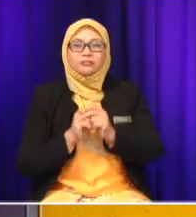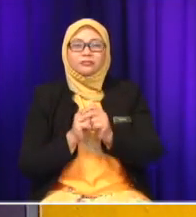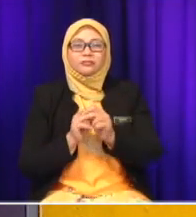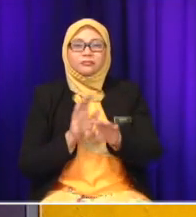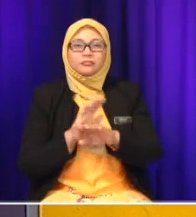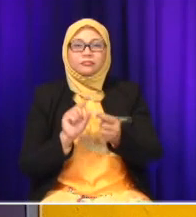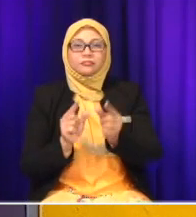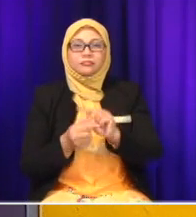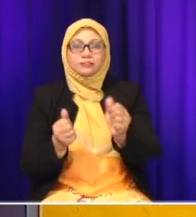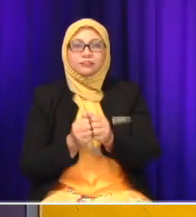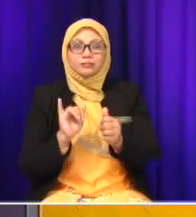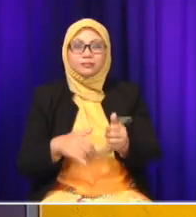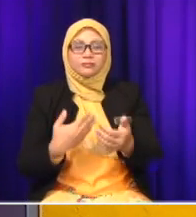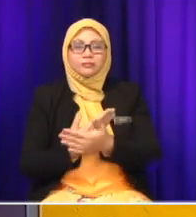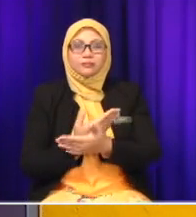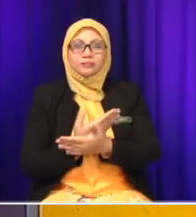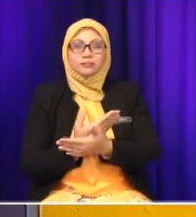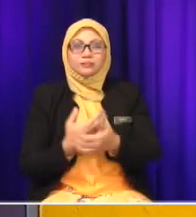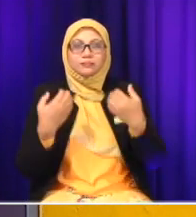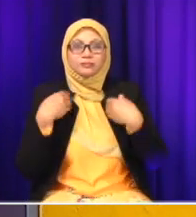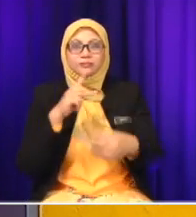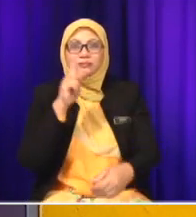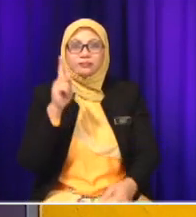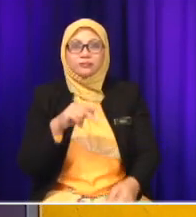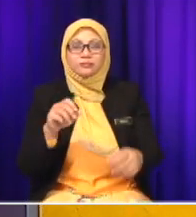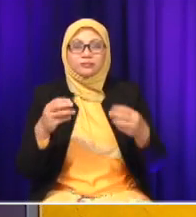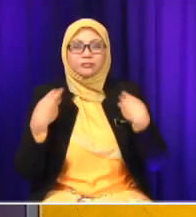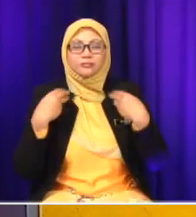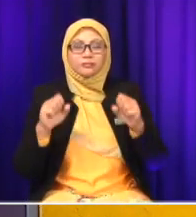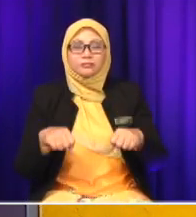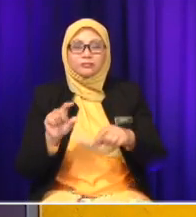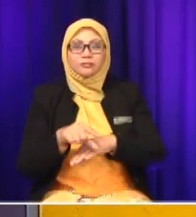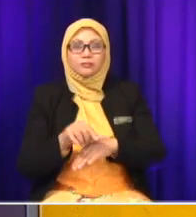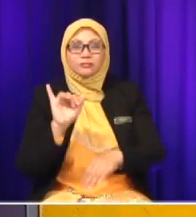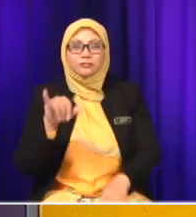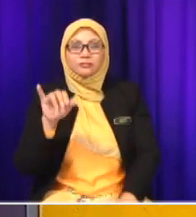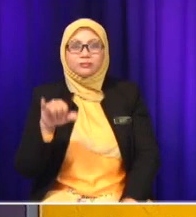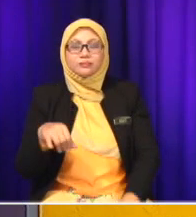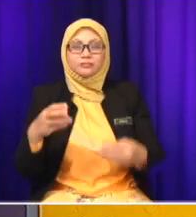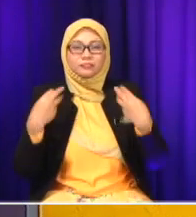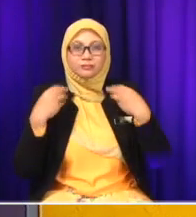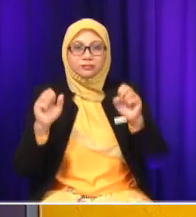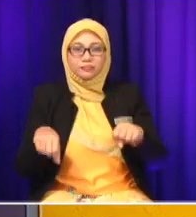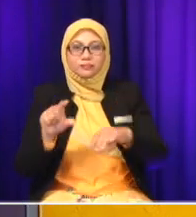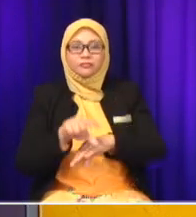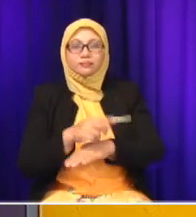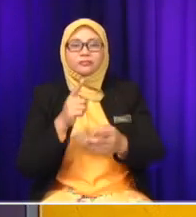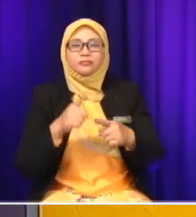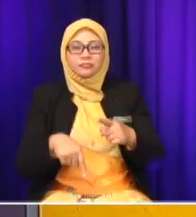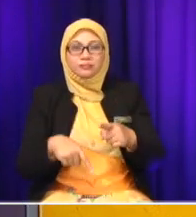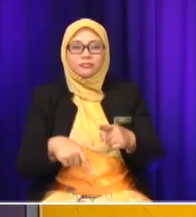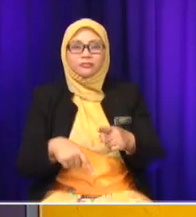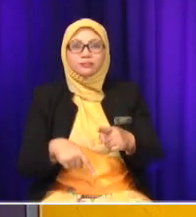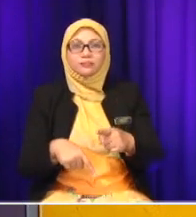tak ganti yang baru adakah I masih boleh digunakan ya masih boleh digunakan tetapi spesifikasi pada